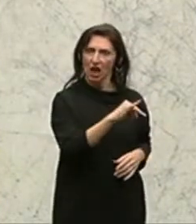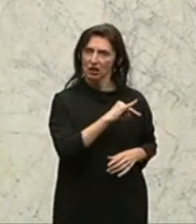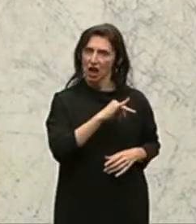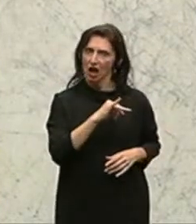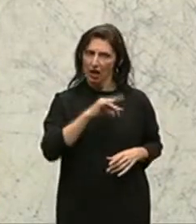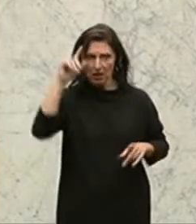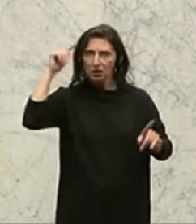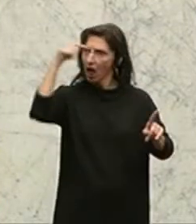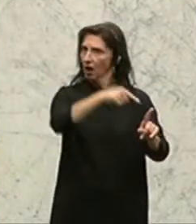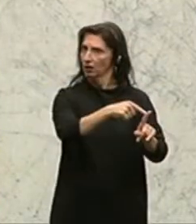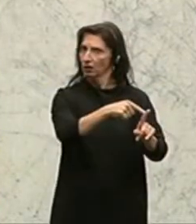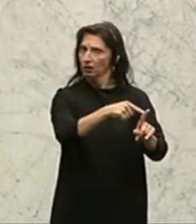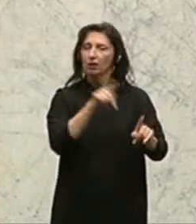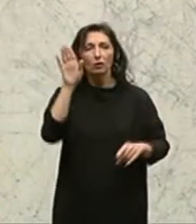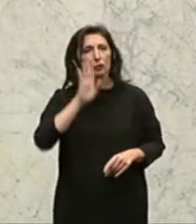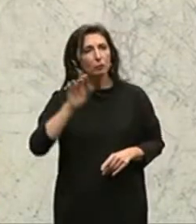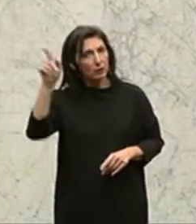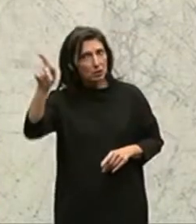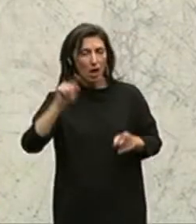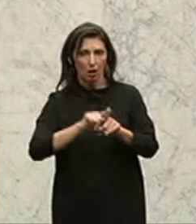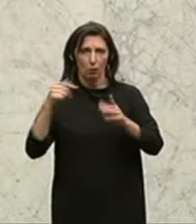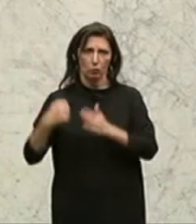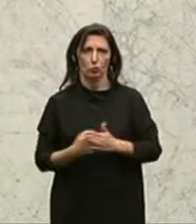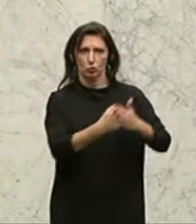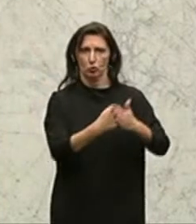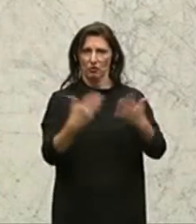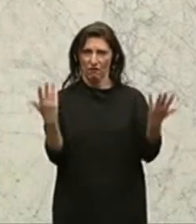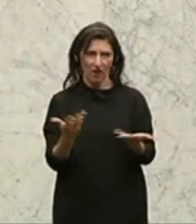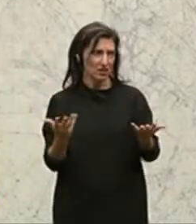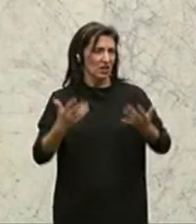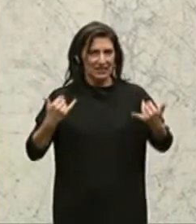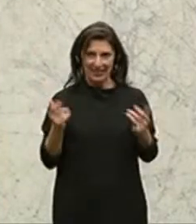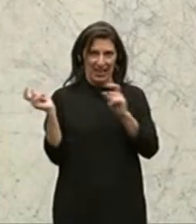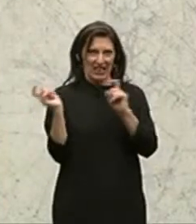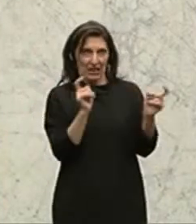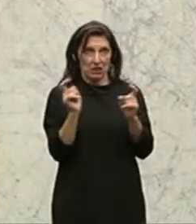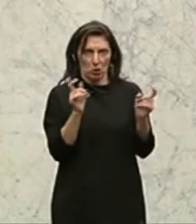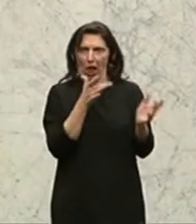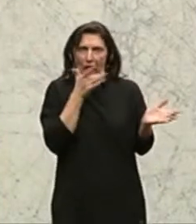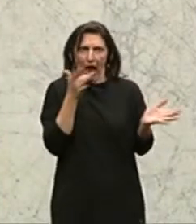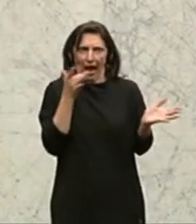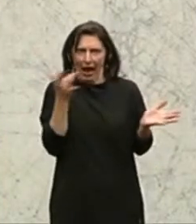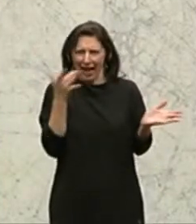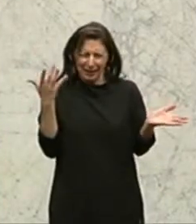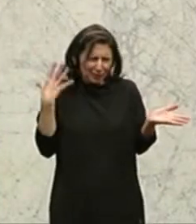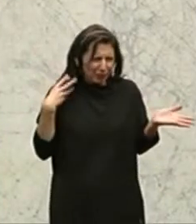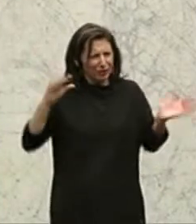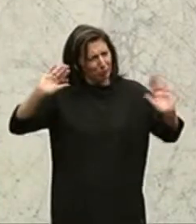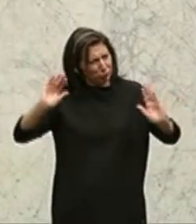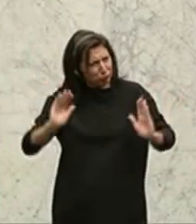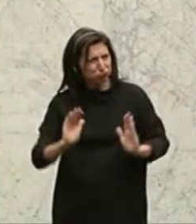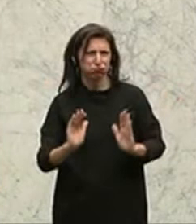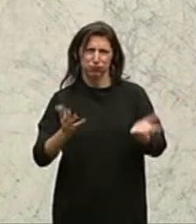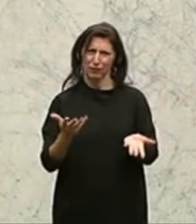Mittelpunkt und tragen Sie Ihren Teil dazu bei, die angeheizte Diskussion wieder auf eine sachliche Ebene zu bringen, und blockieren Sie